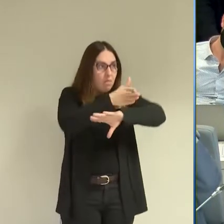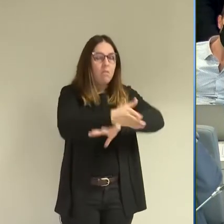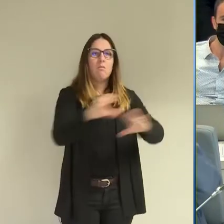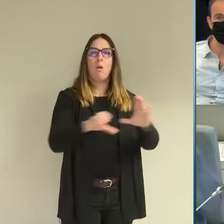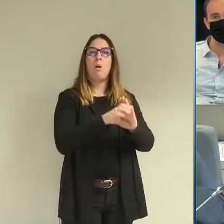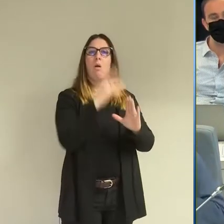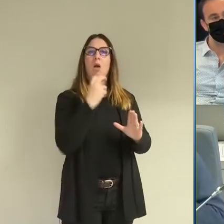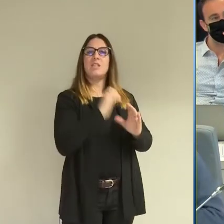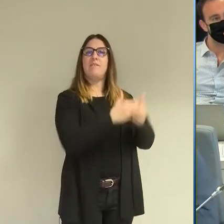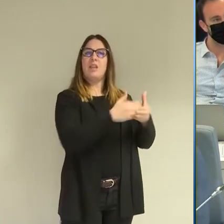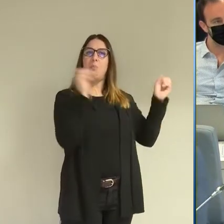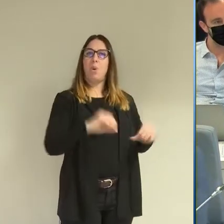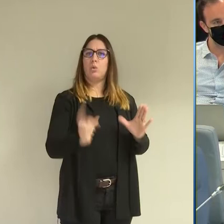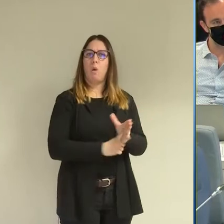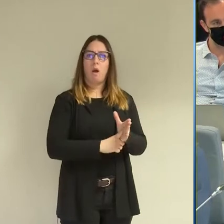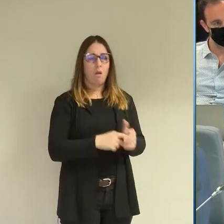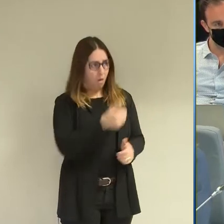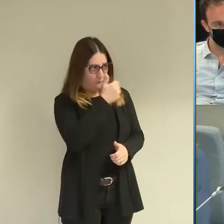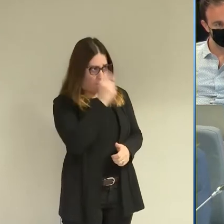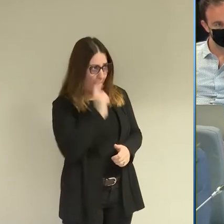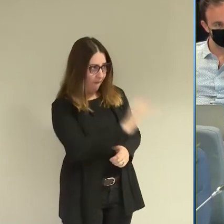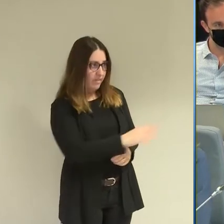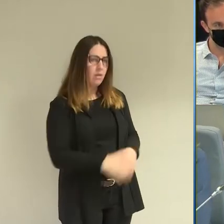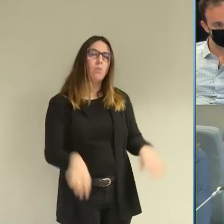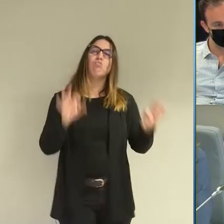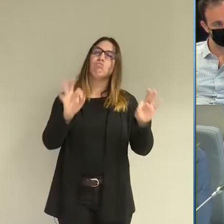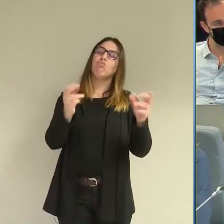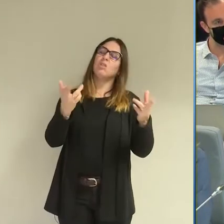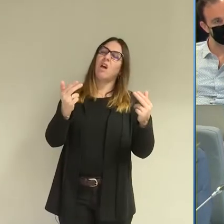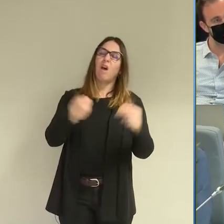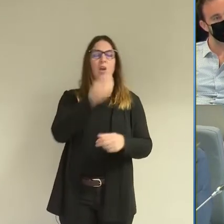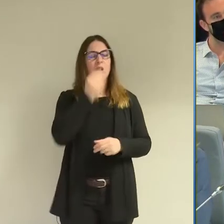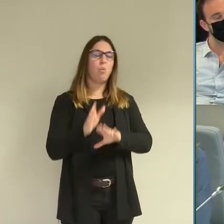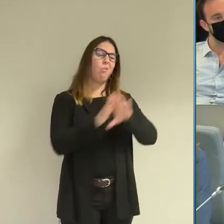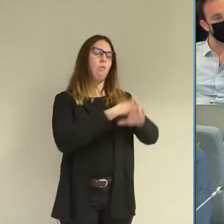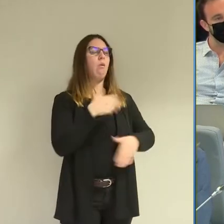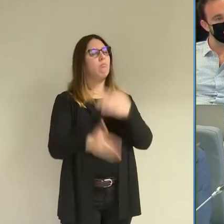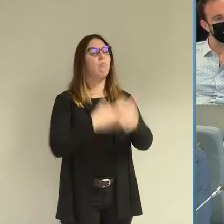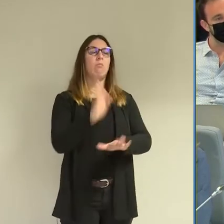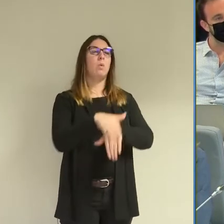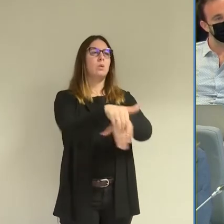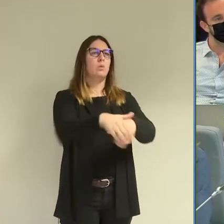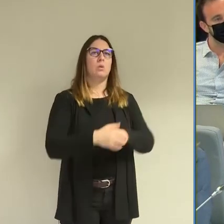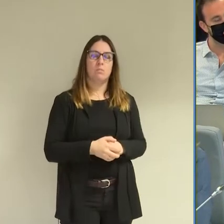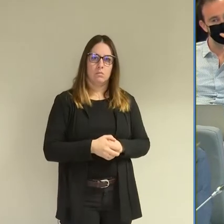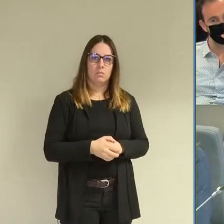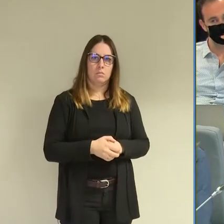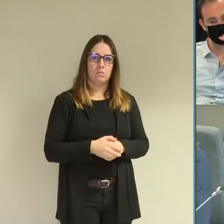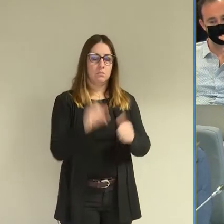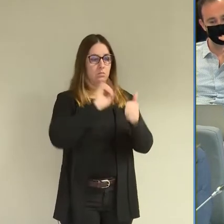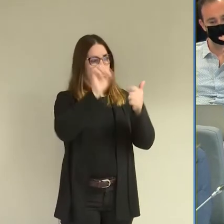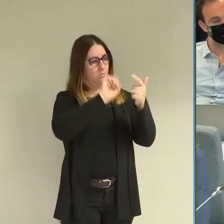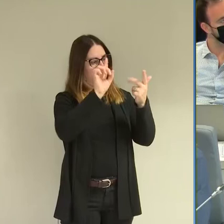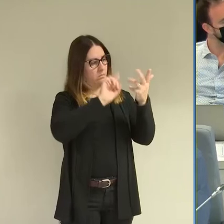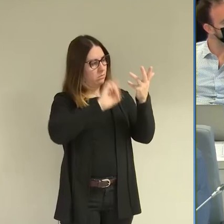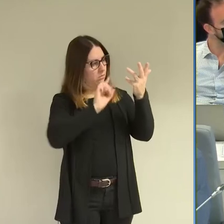quelle est votre position monsieur le maire tout va bien circulez ya rien à voir voilà quelques exemples de dossiers